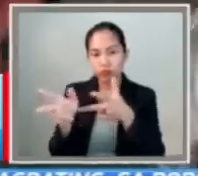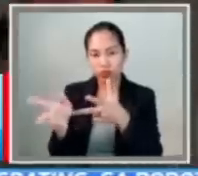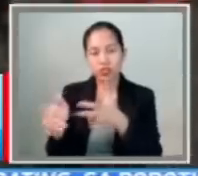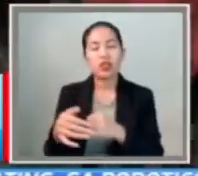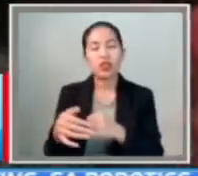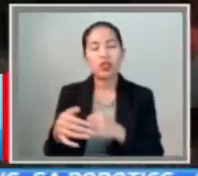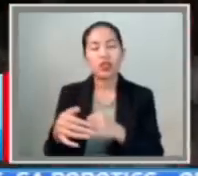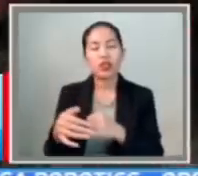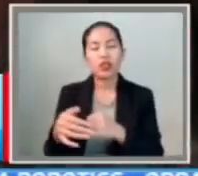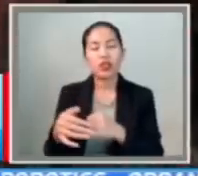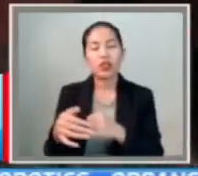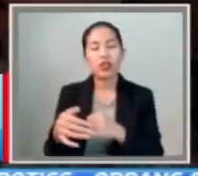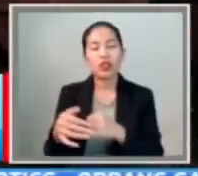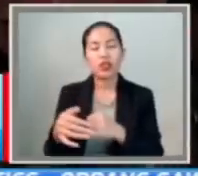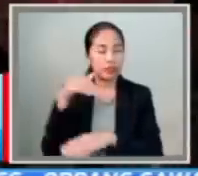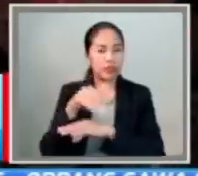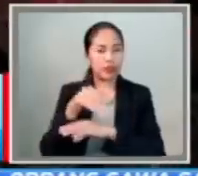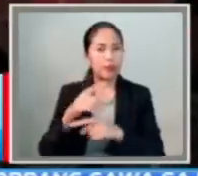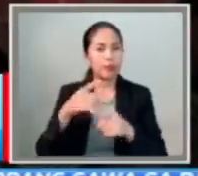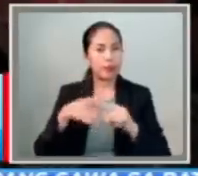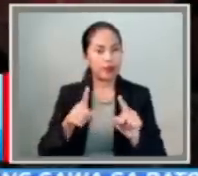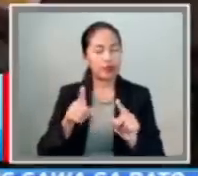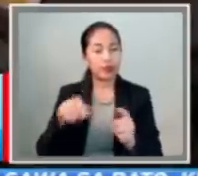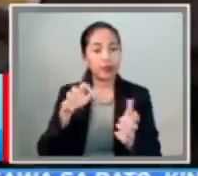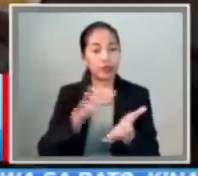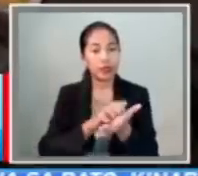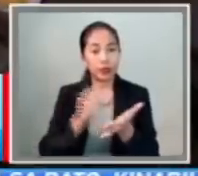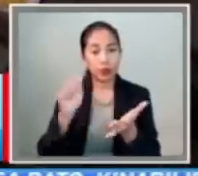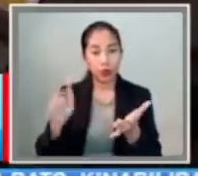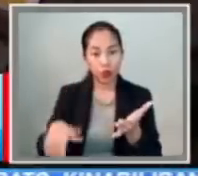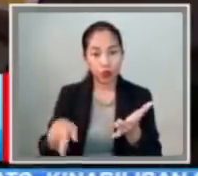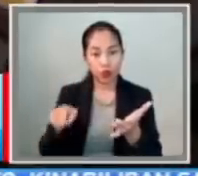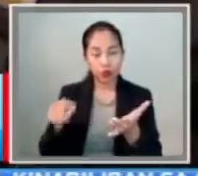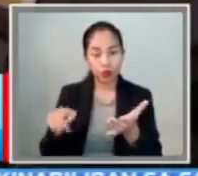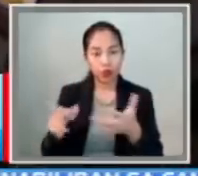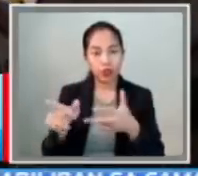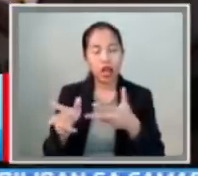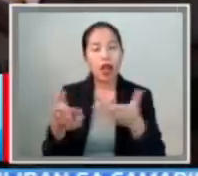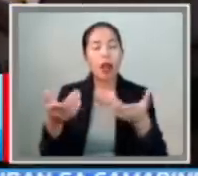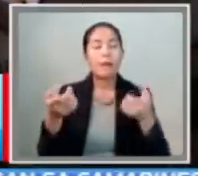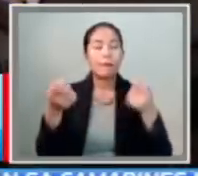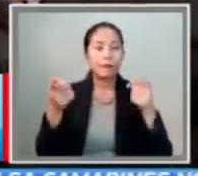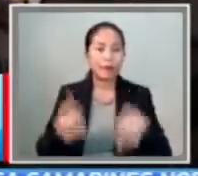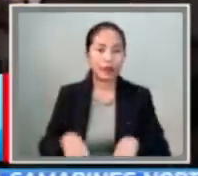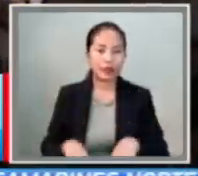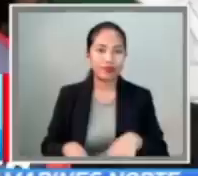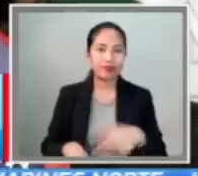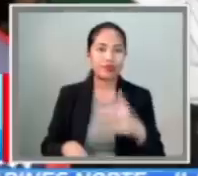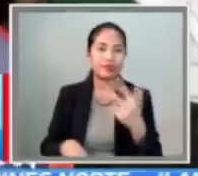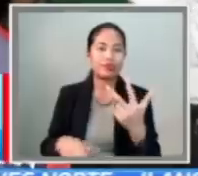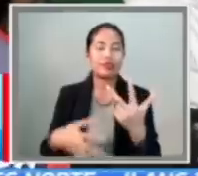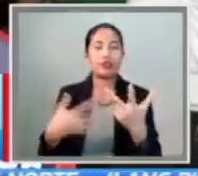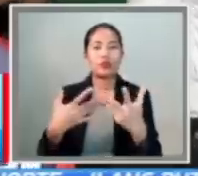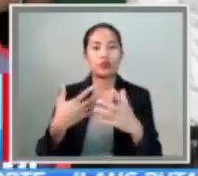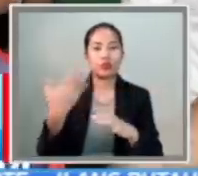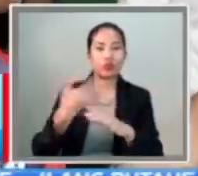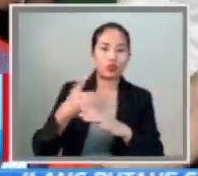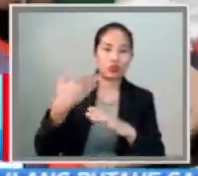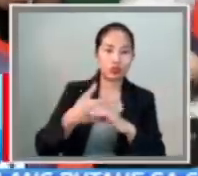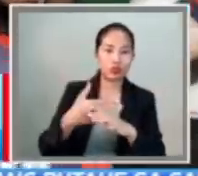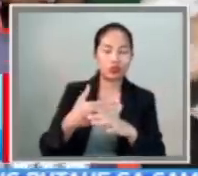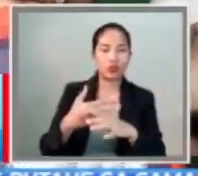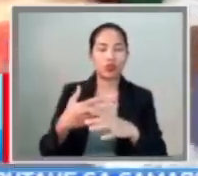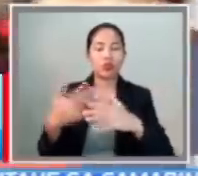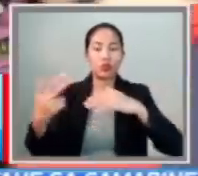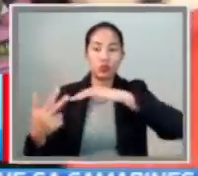Pero imbes na maialis sa gitna ng kalsada ang trailer, silang 3 ang humarang sa flyover. Hindi kasi kinaya ng 2